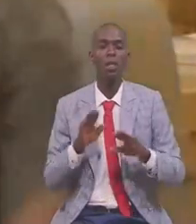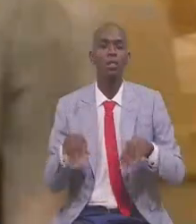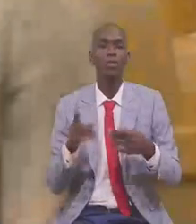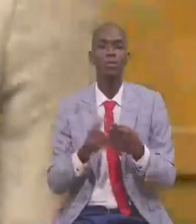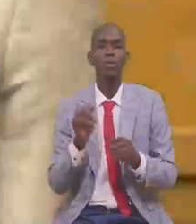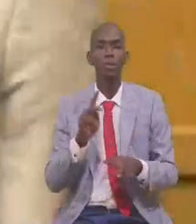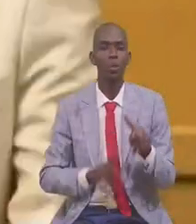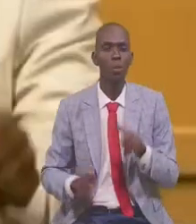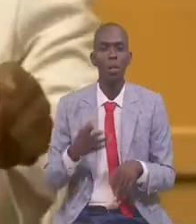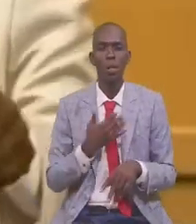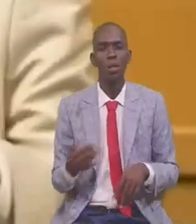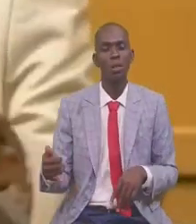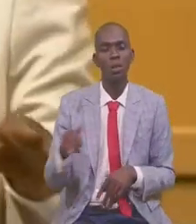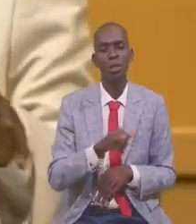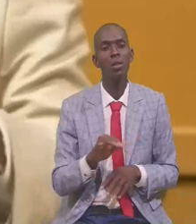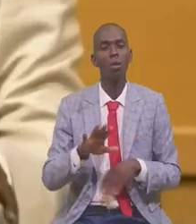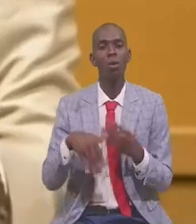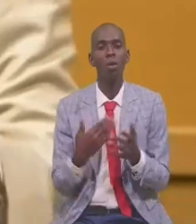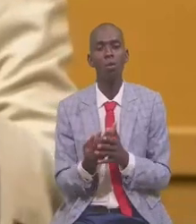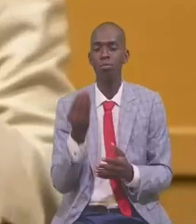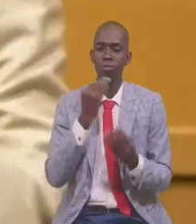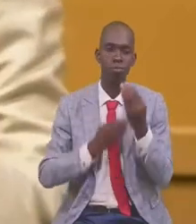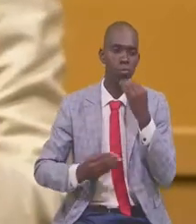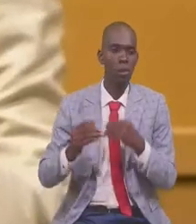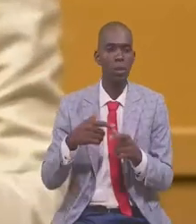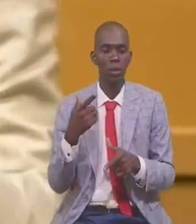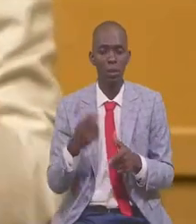peuple. Puis il se leva,